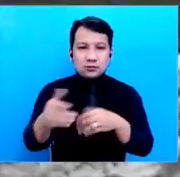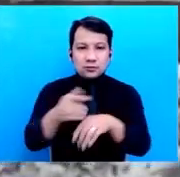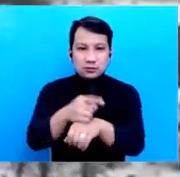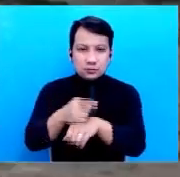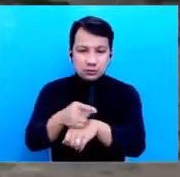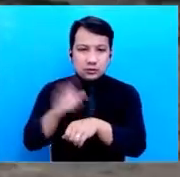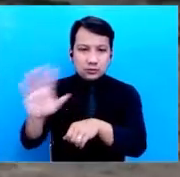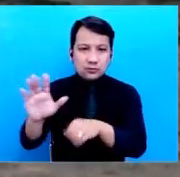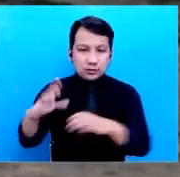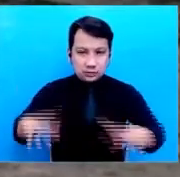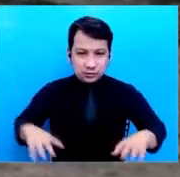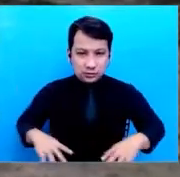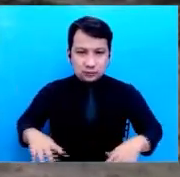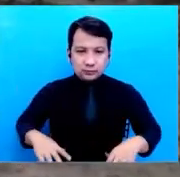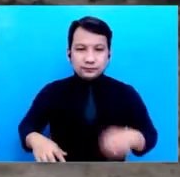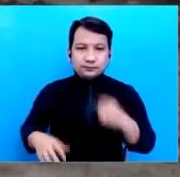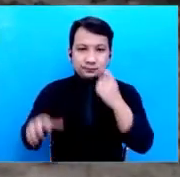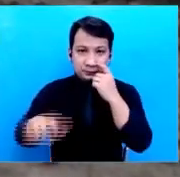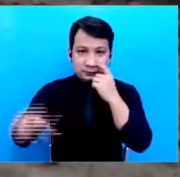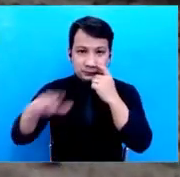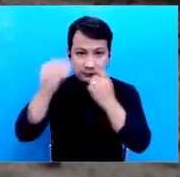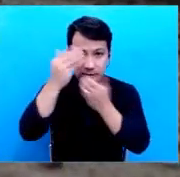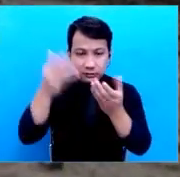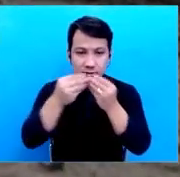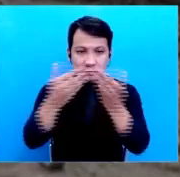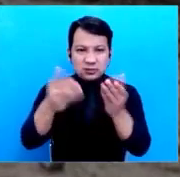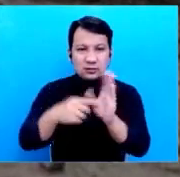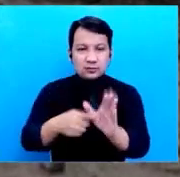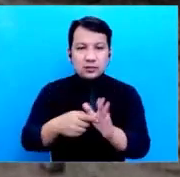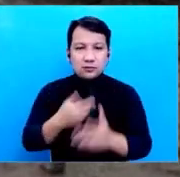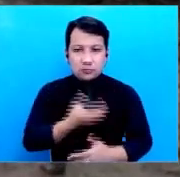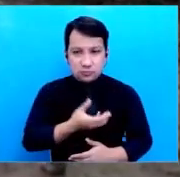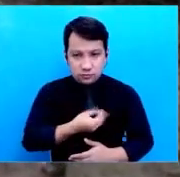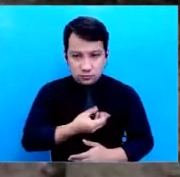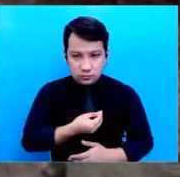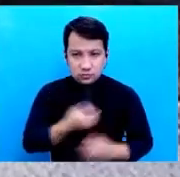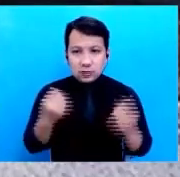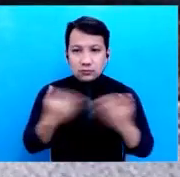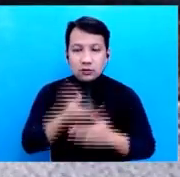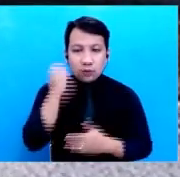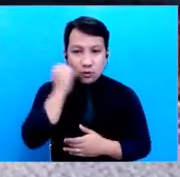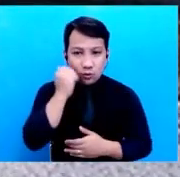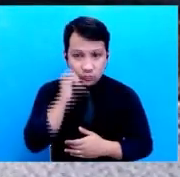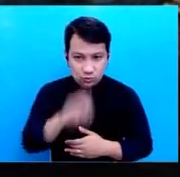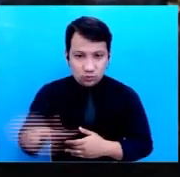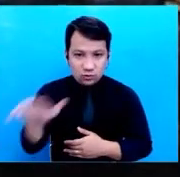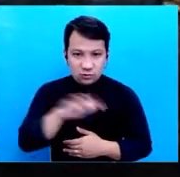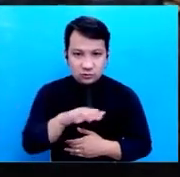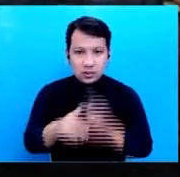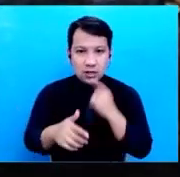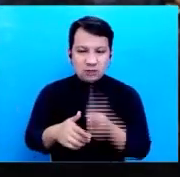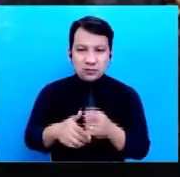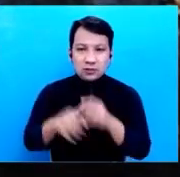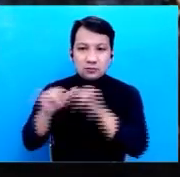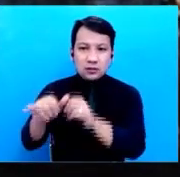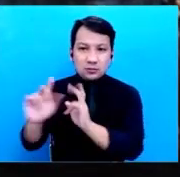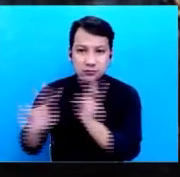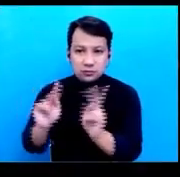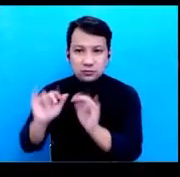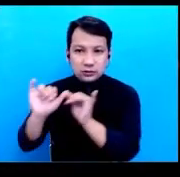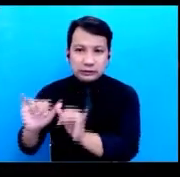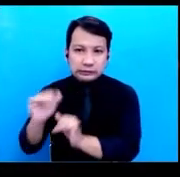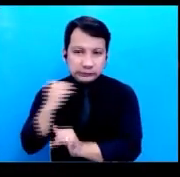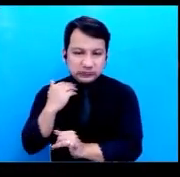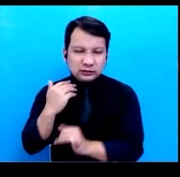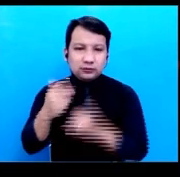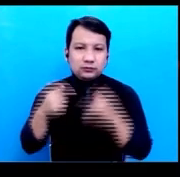vehicle ng Russia. Sa gitna ng bakbakan, takot ang nararamdaman sa araw-araw ng mga sibilyang naiipit sa bakbakan.